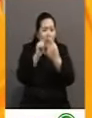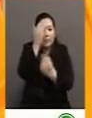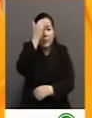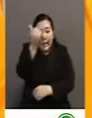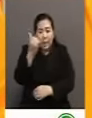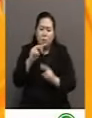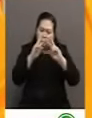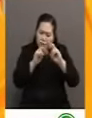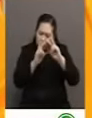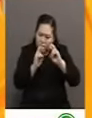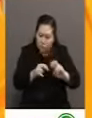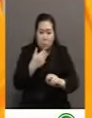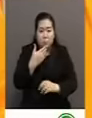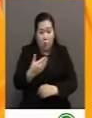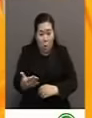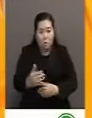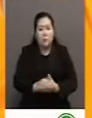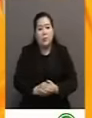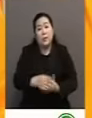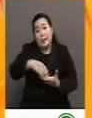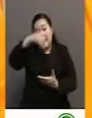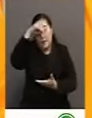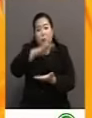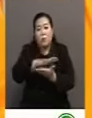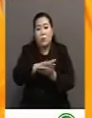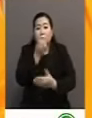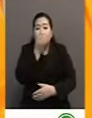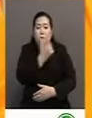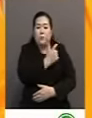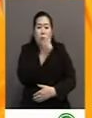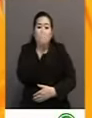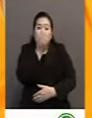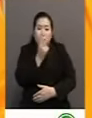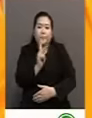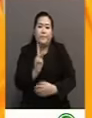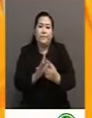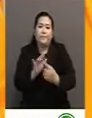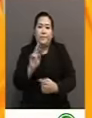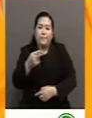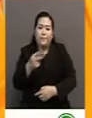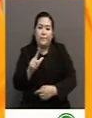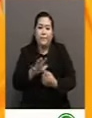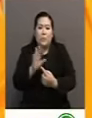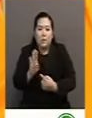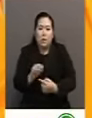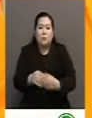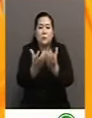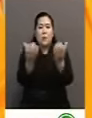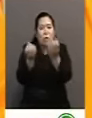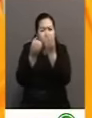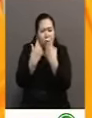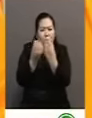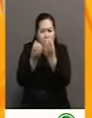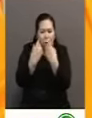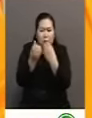ำตอบเรื่อยมานะคะขณะที่เรียนอยู่ที่โรงเรียนสวนกุหลาบวิทยาลัยค่ะหลังจากนั้นก็ฟังการบรรยายธรรมจากวิทยากรท่าน